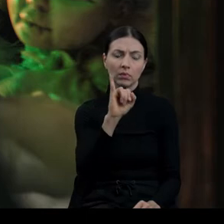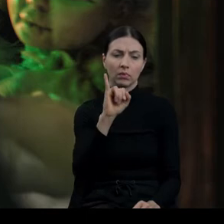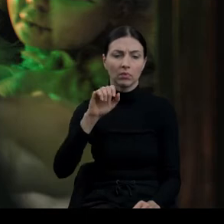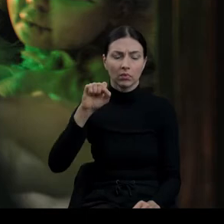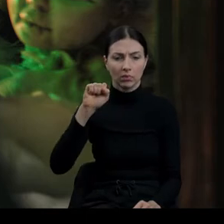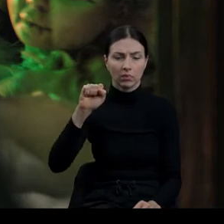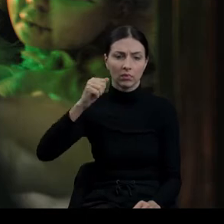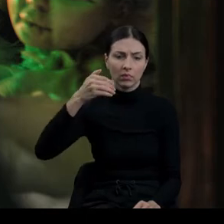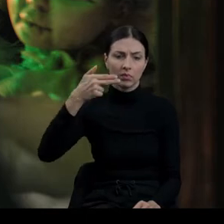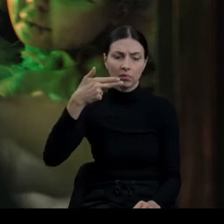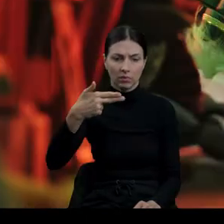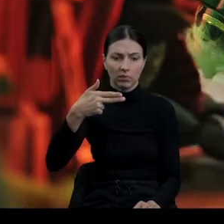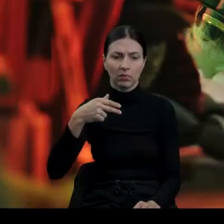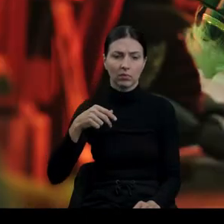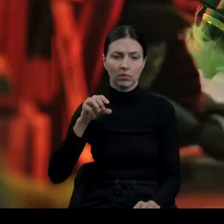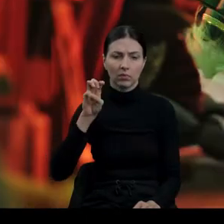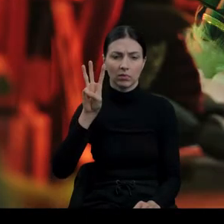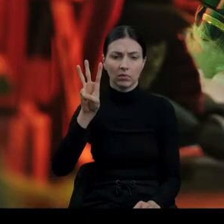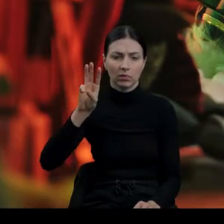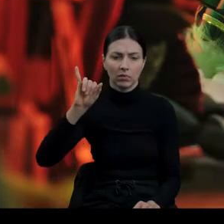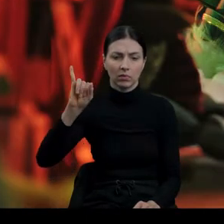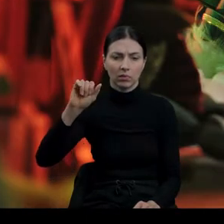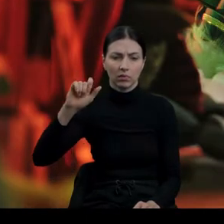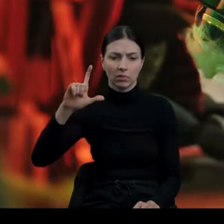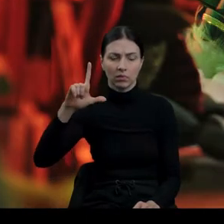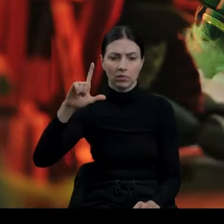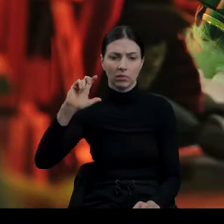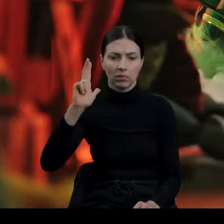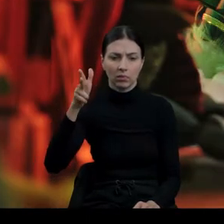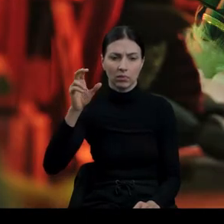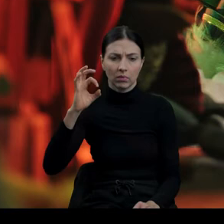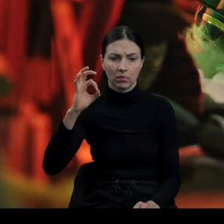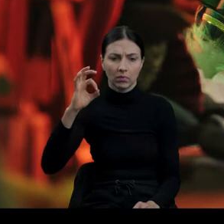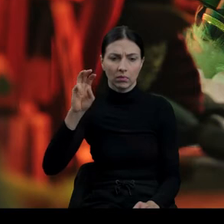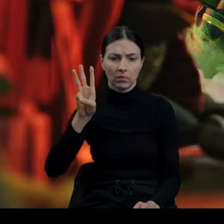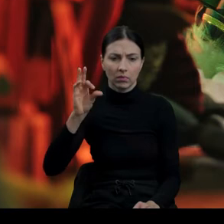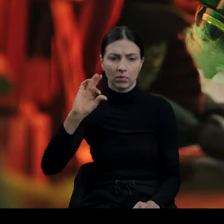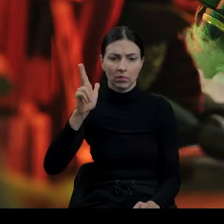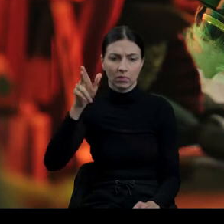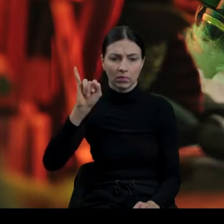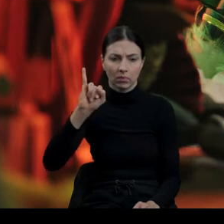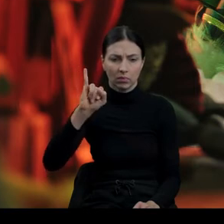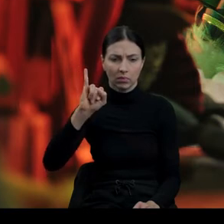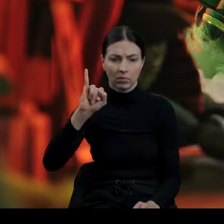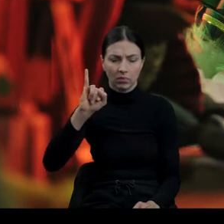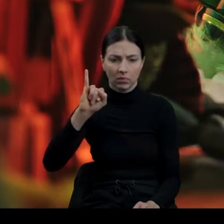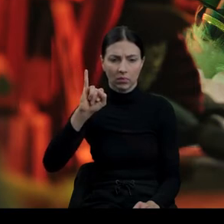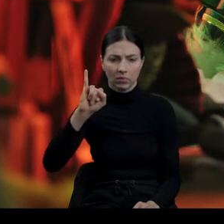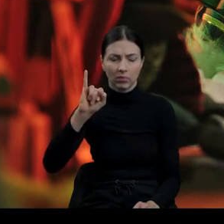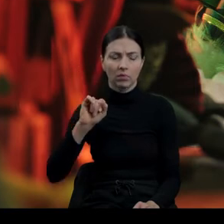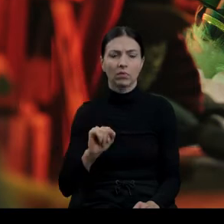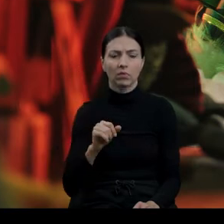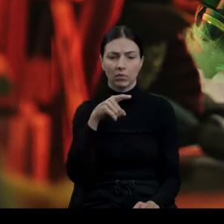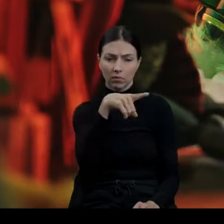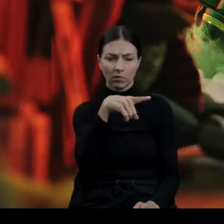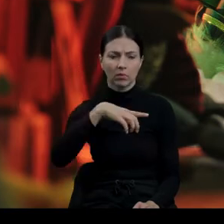które zostało ze mną na długo. To wydaje mi się, że takie przekonanie, że chcę w tym kierunku podążać, narodziło się